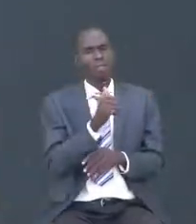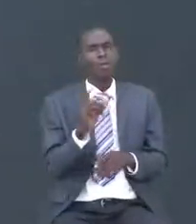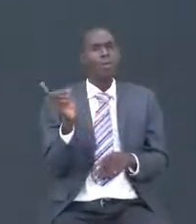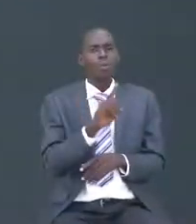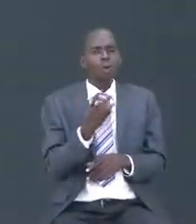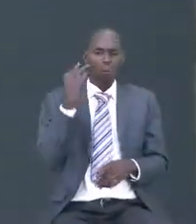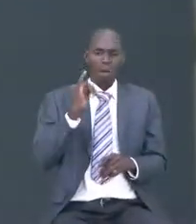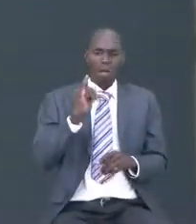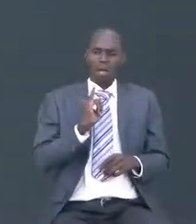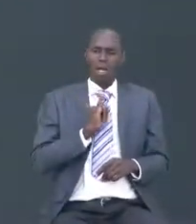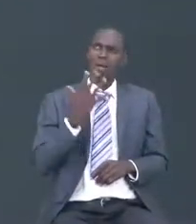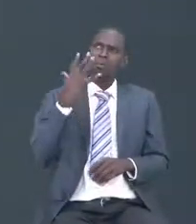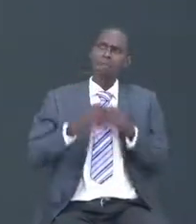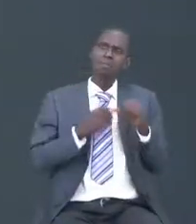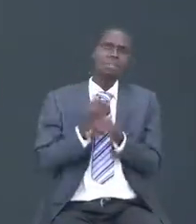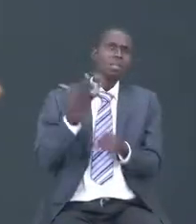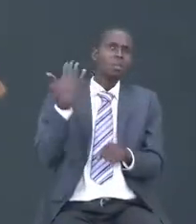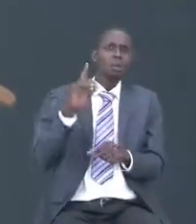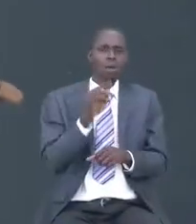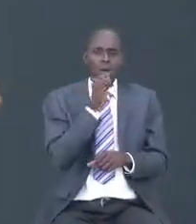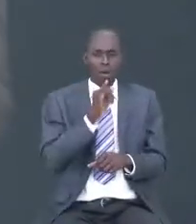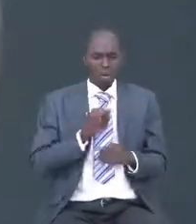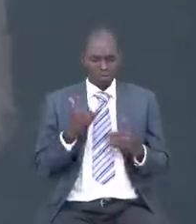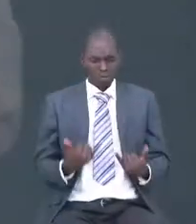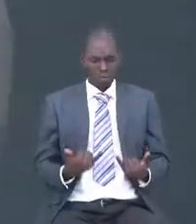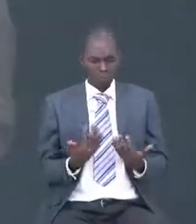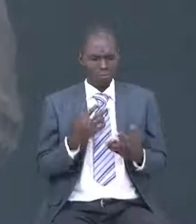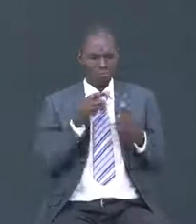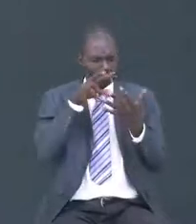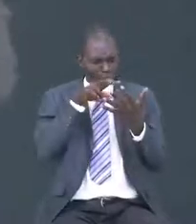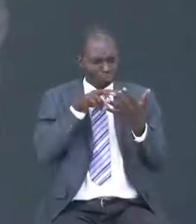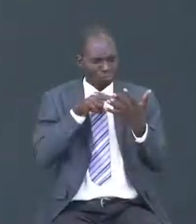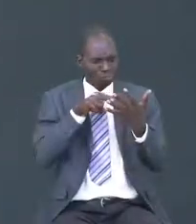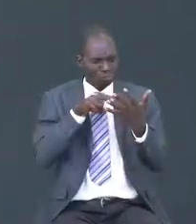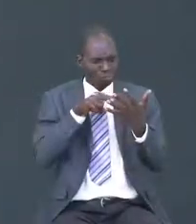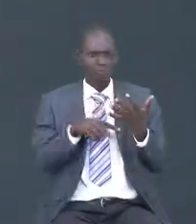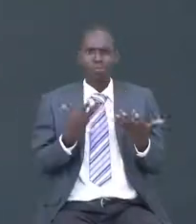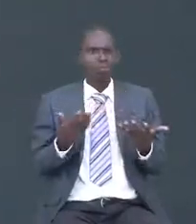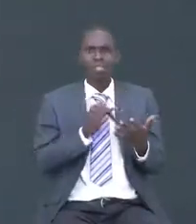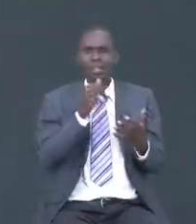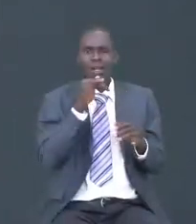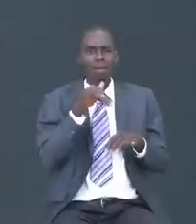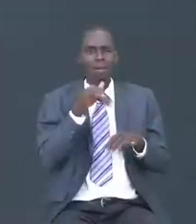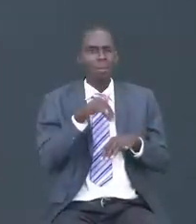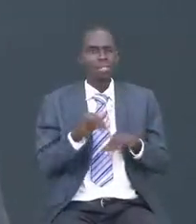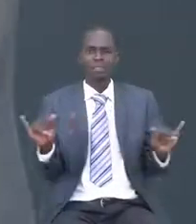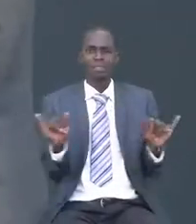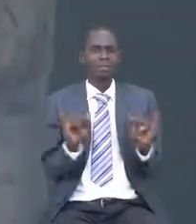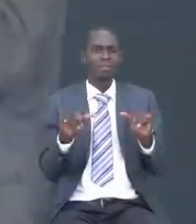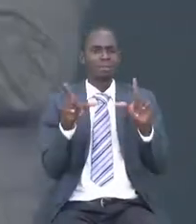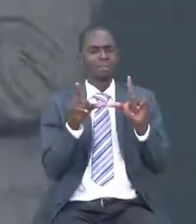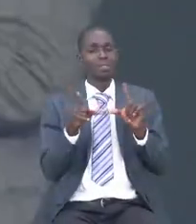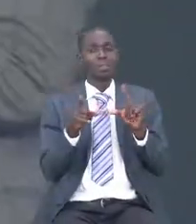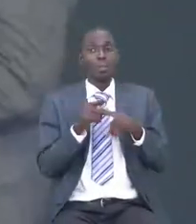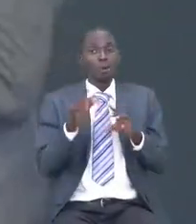où serai-je dans 5 ans, où étais-je 5 ans, aujourd'hui, tu ne verras, c'est le même niveau. Mais si tu as un objectif, un